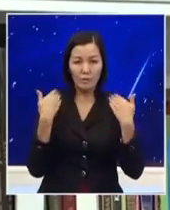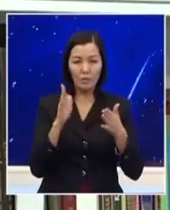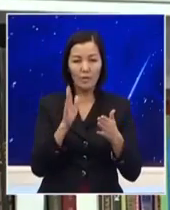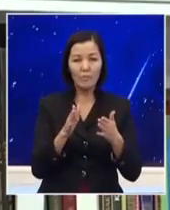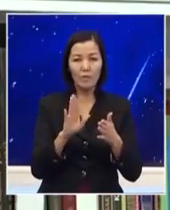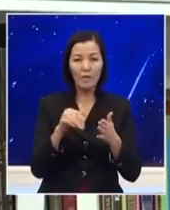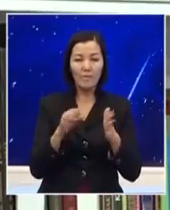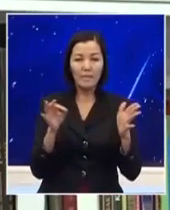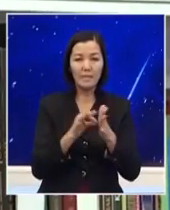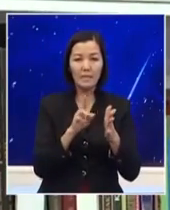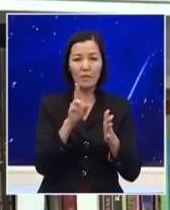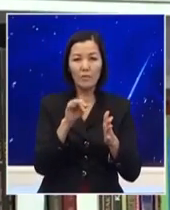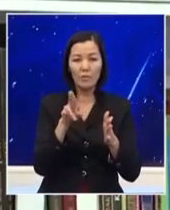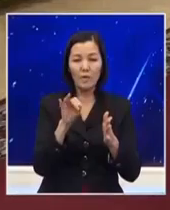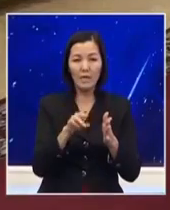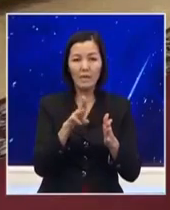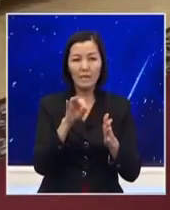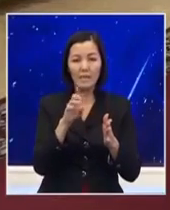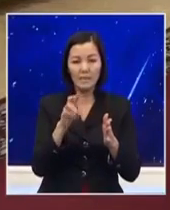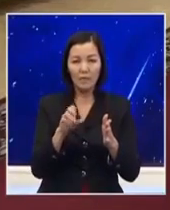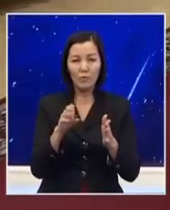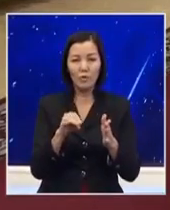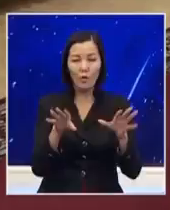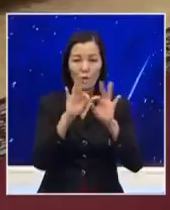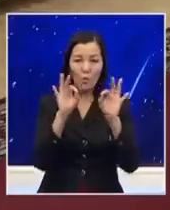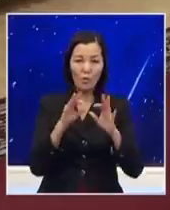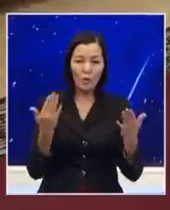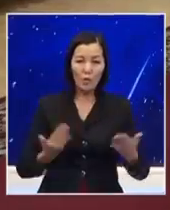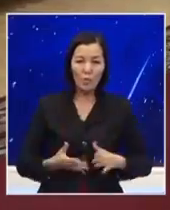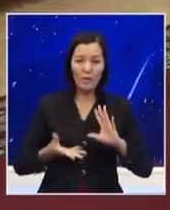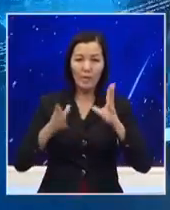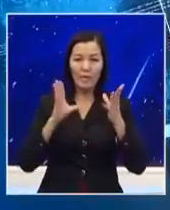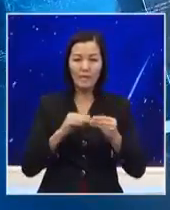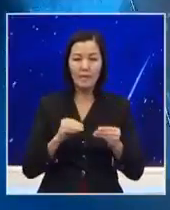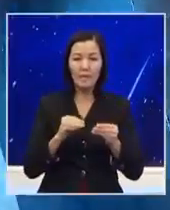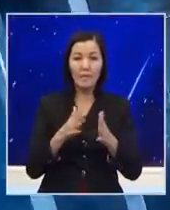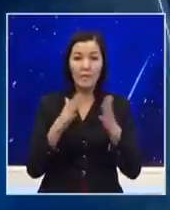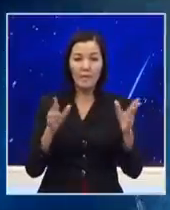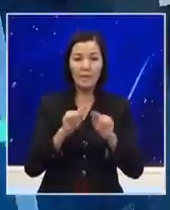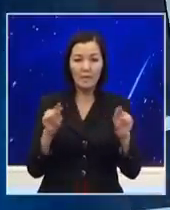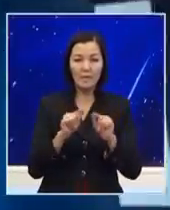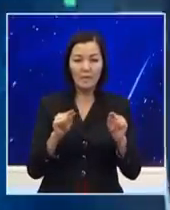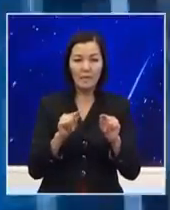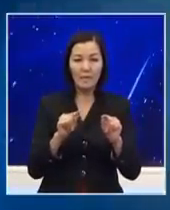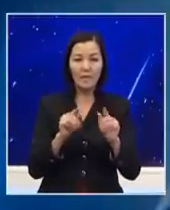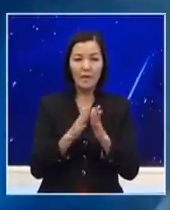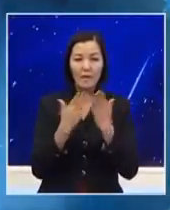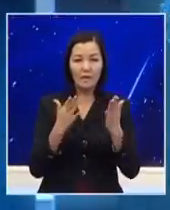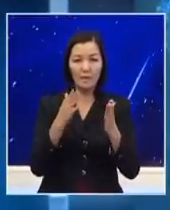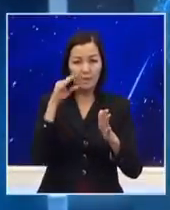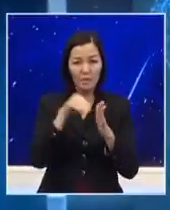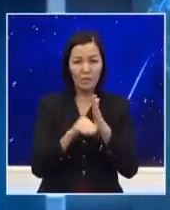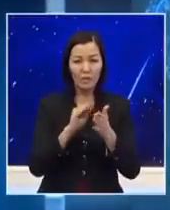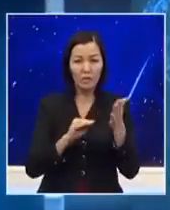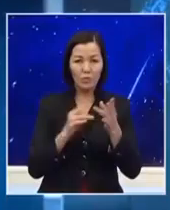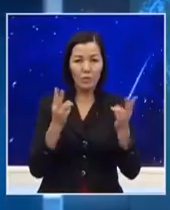Мұндағы басты мақсат Құдиярхан Тезеков пен тезек төренің өнегелі өмір жолын кеңінен насихаттау. Медет Жұмабай, Айдос Қалиев, Жетісу